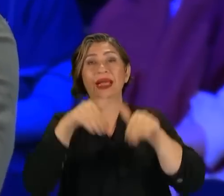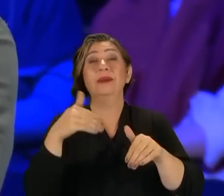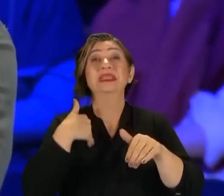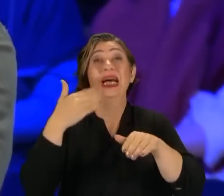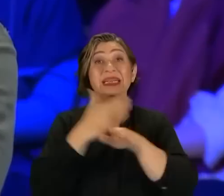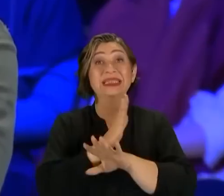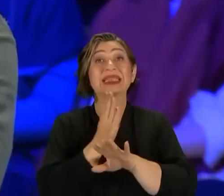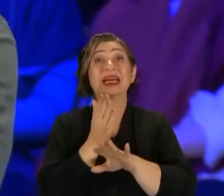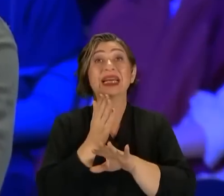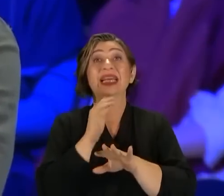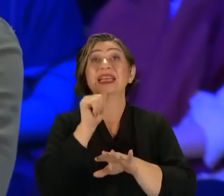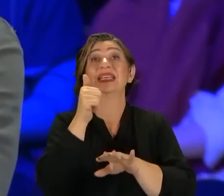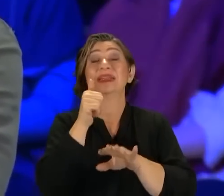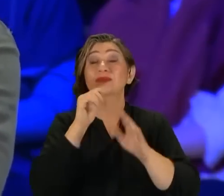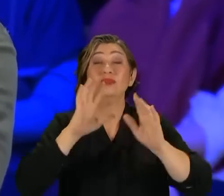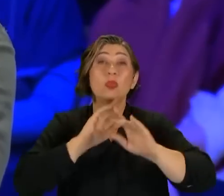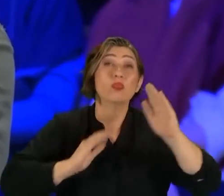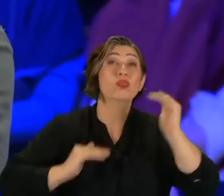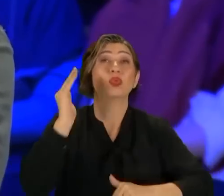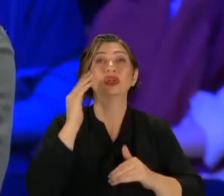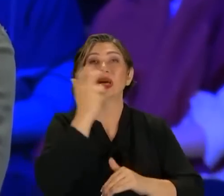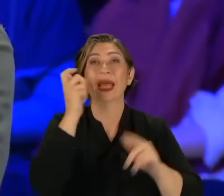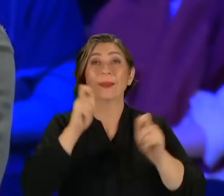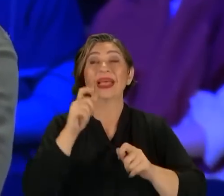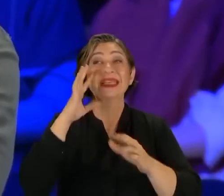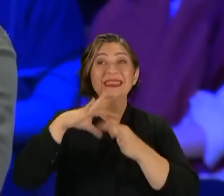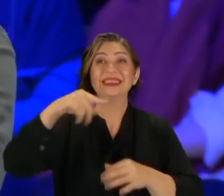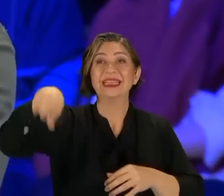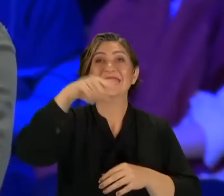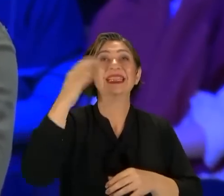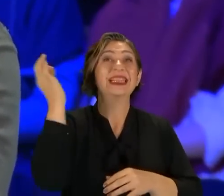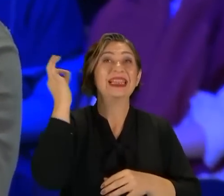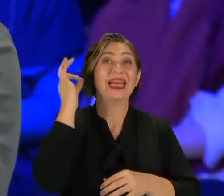ve biz aslında hani hit şarkılar yapmaktan ziyade insanların dinlerken